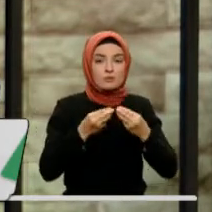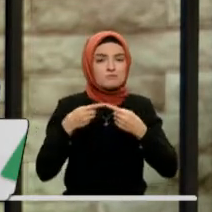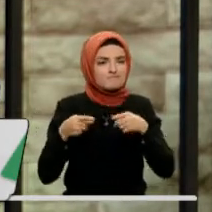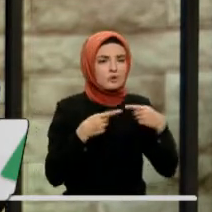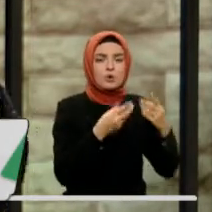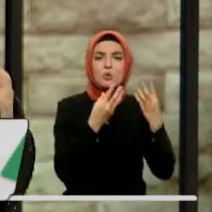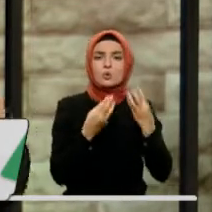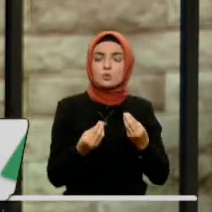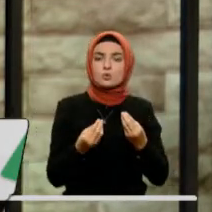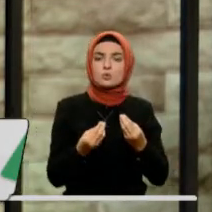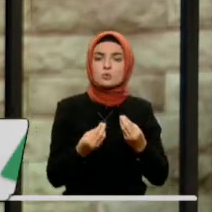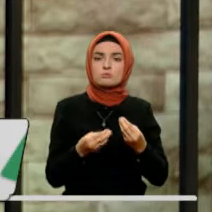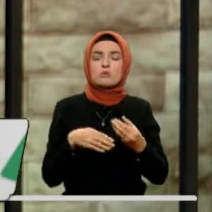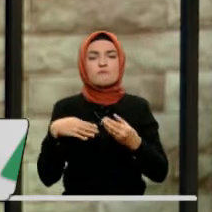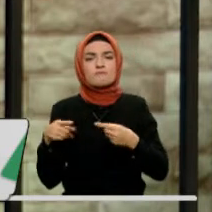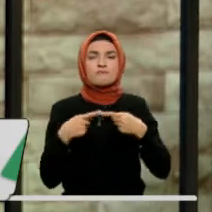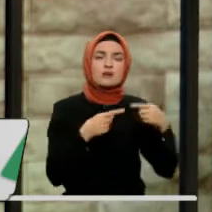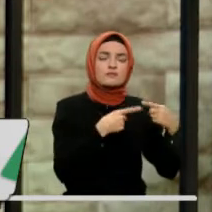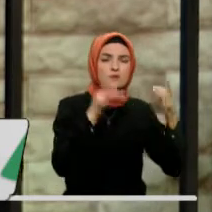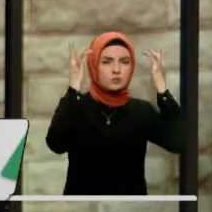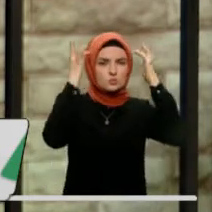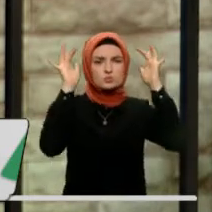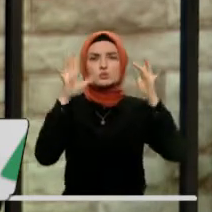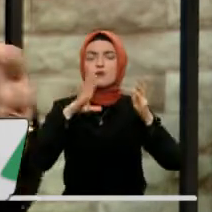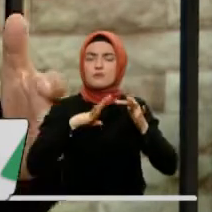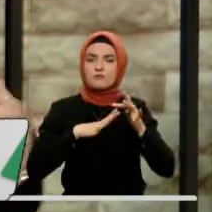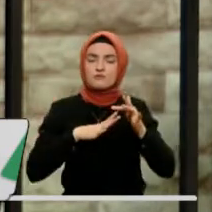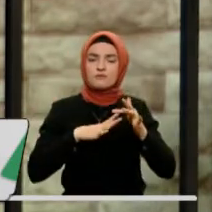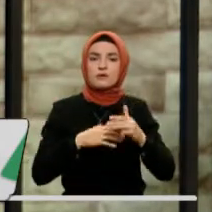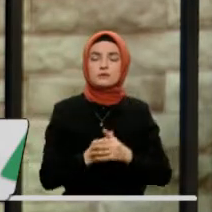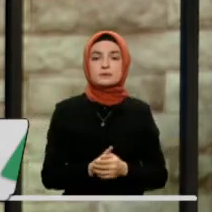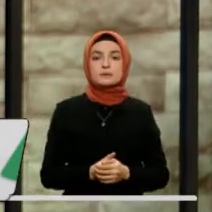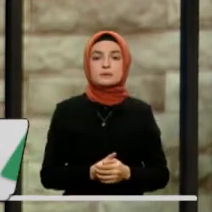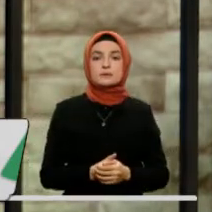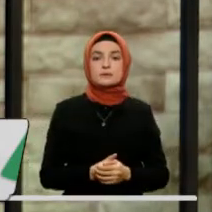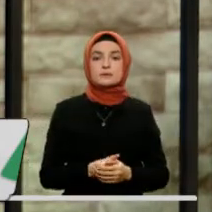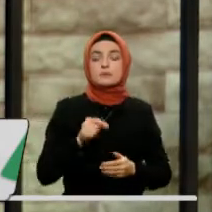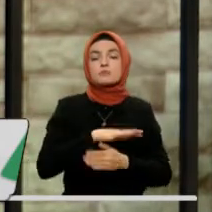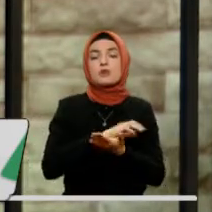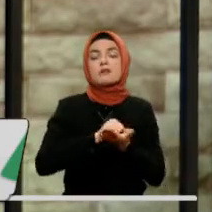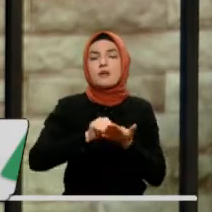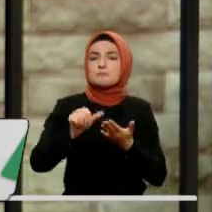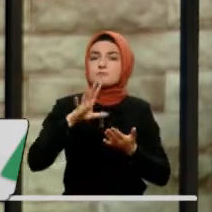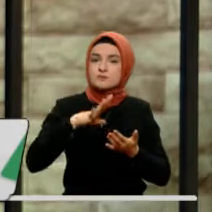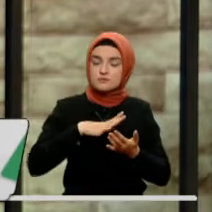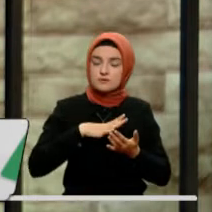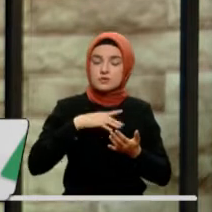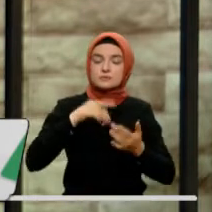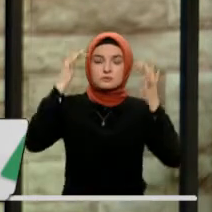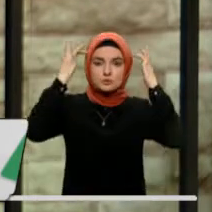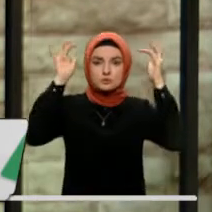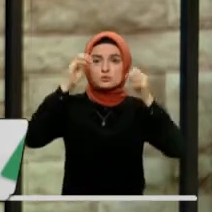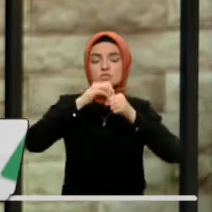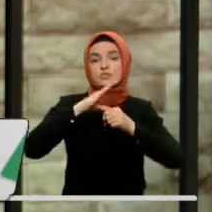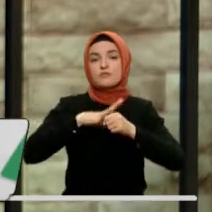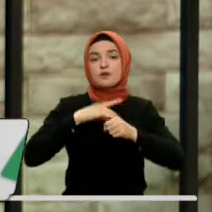işte Kürttür, Çerkez'dir, Alevidir, Sünnidir, farklı etnik farklılıklar. Bunların hepsi var bizim kültürümüzün içinde. Evet. Bu